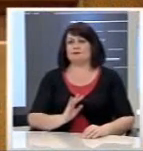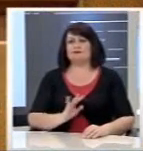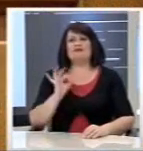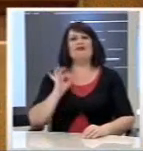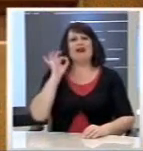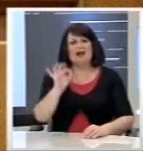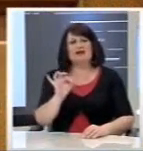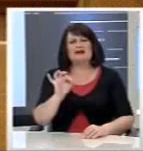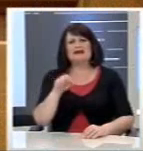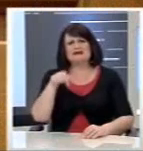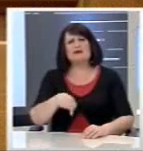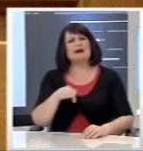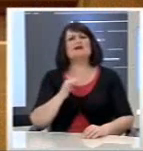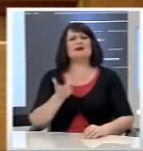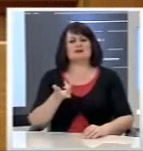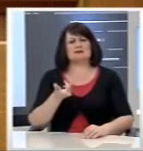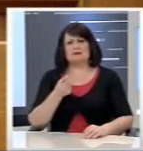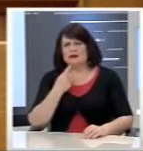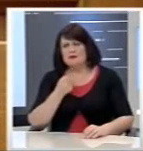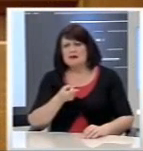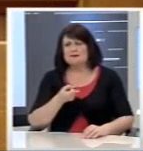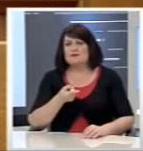Φτάσατε στο σημείο σήμερα